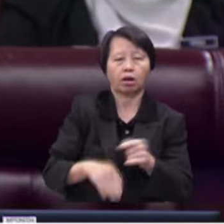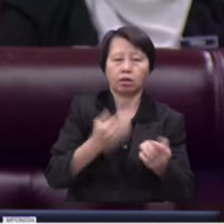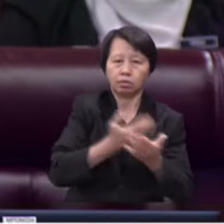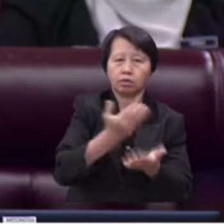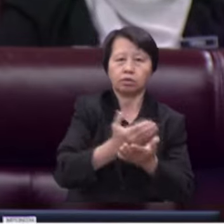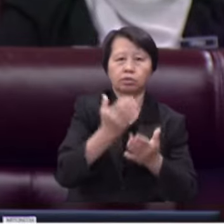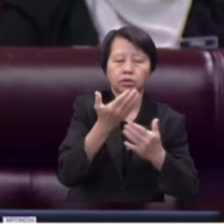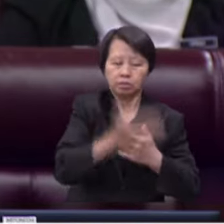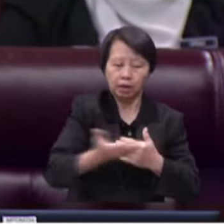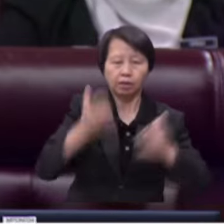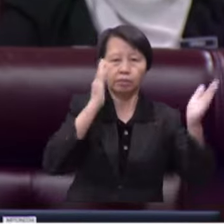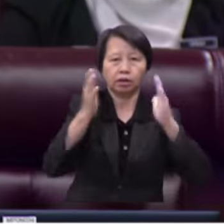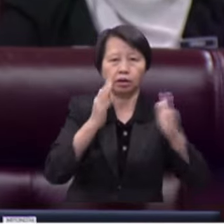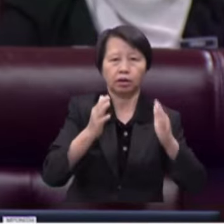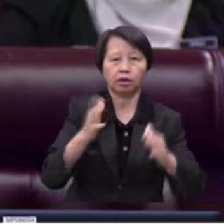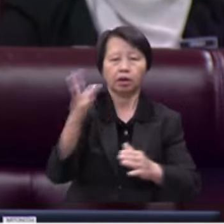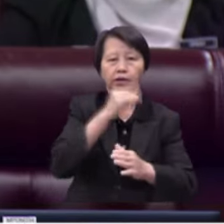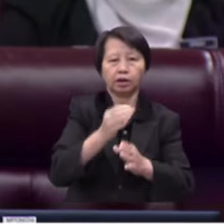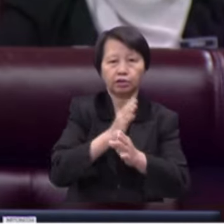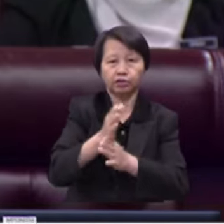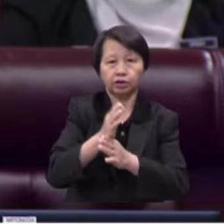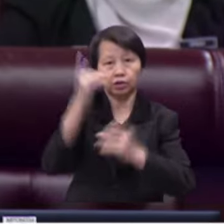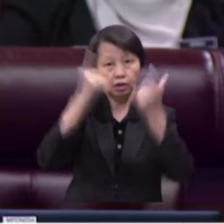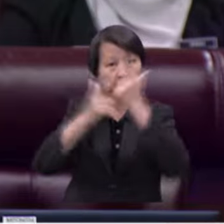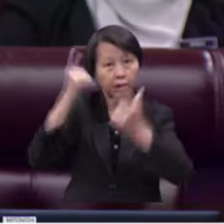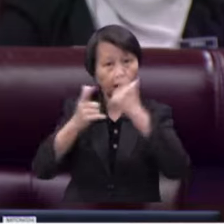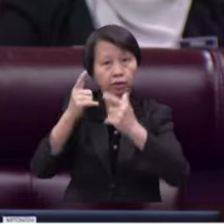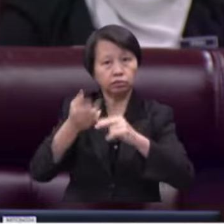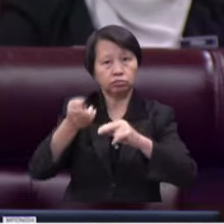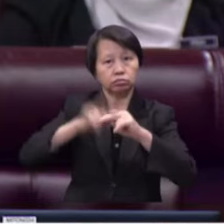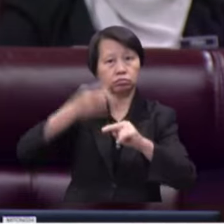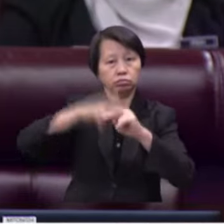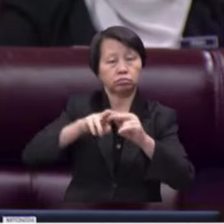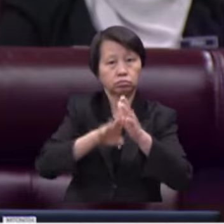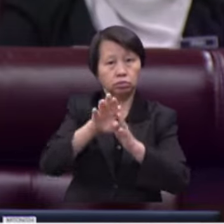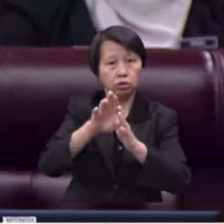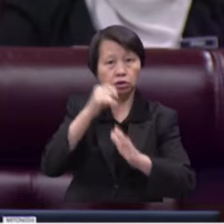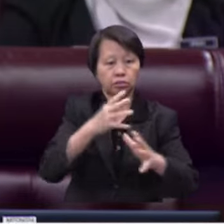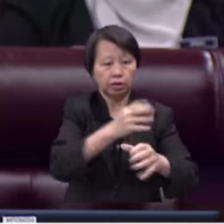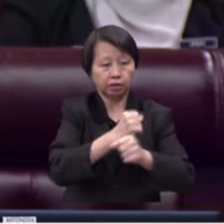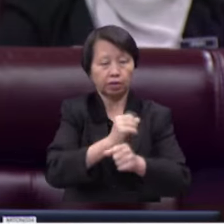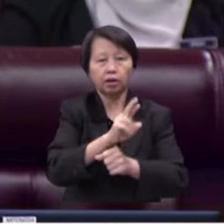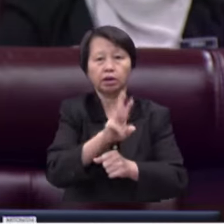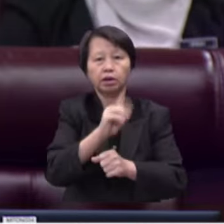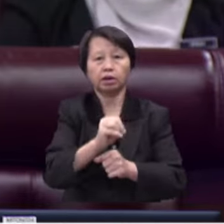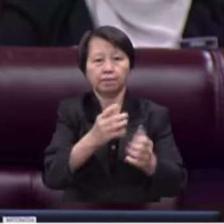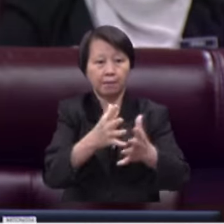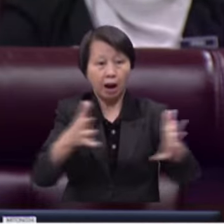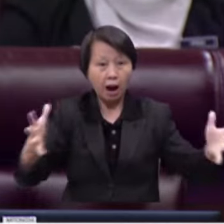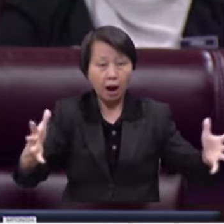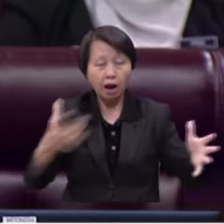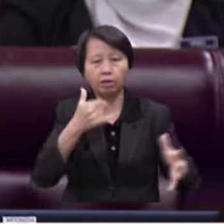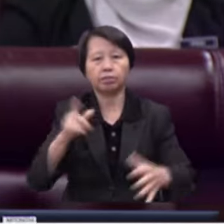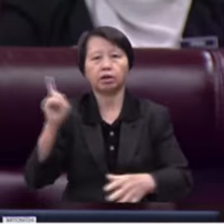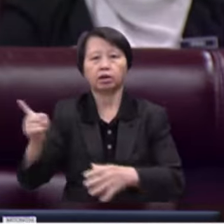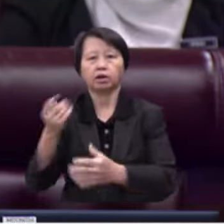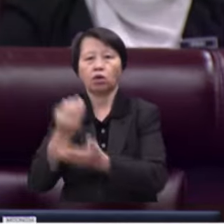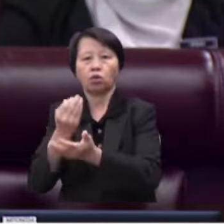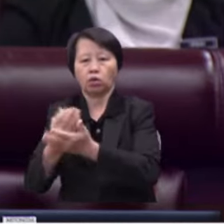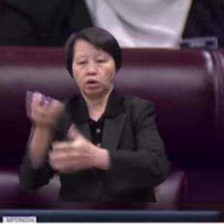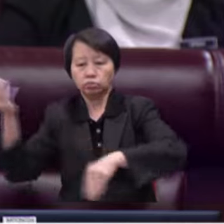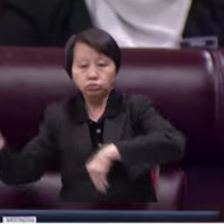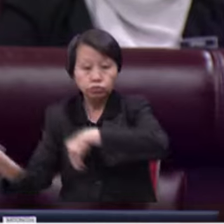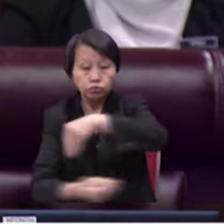pelancungan sepatunya semakin meningkat kiranya mereka mendapat ringgitnya lebih daripada uang yang mereka